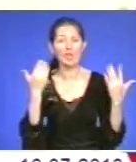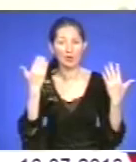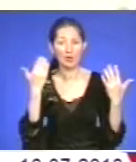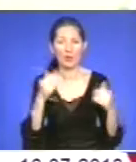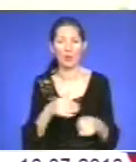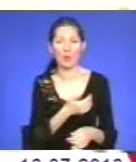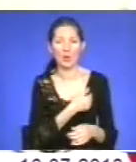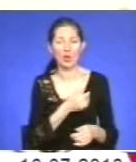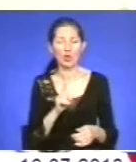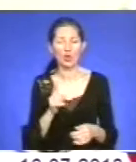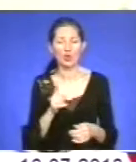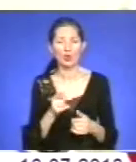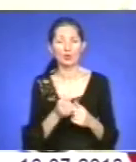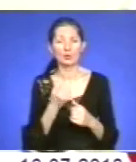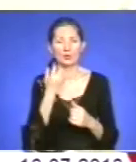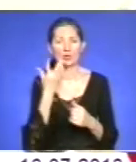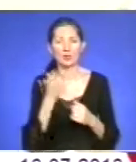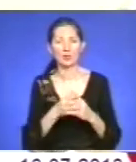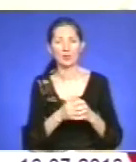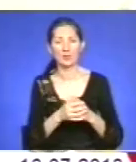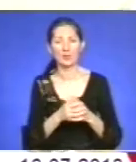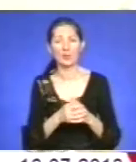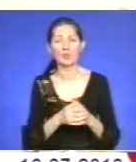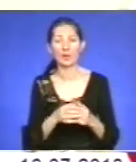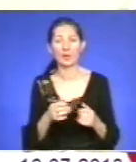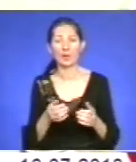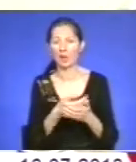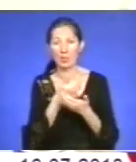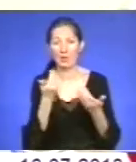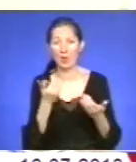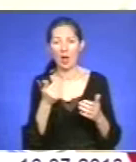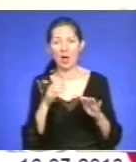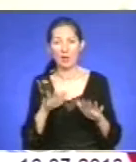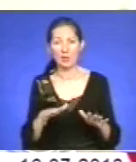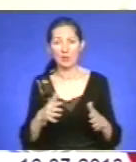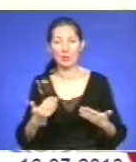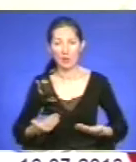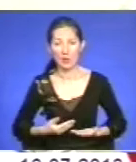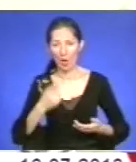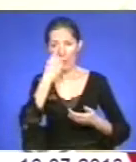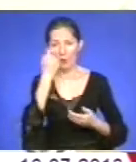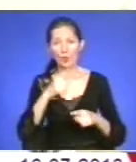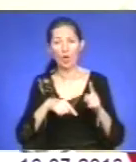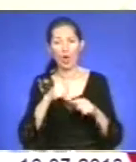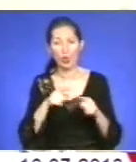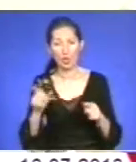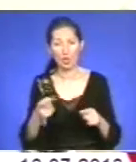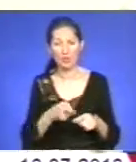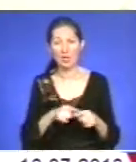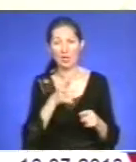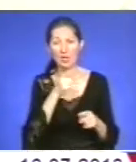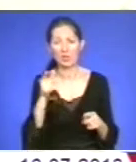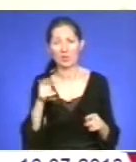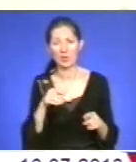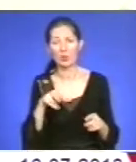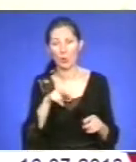на тривалий час відсутності по місцю проживання, це повідомити якихось родичів, які б час від часу